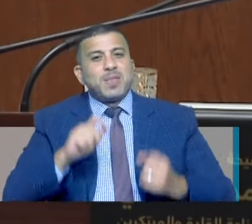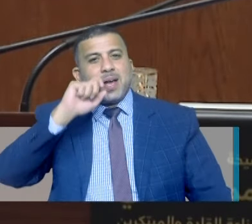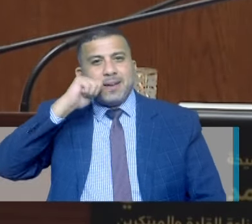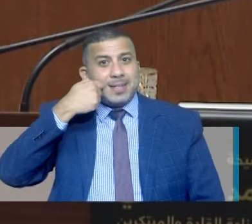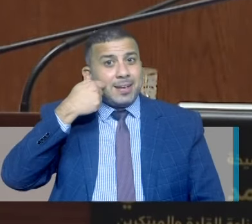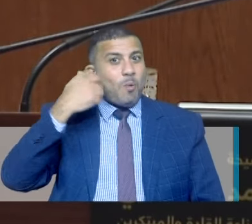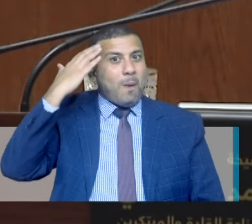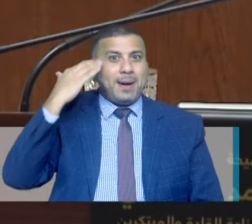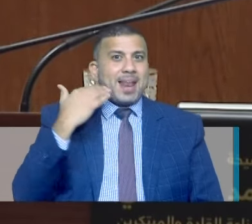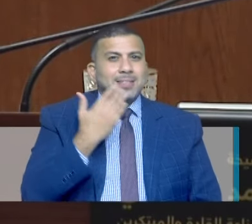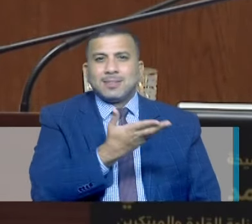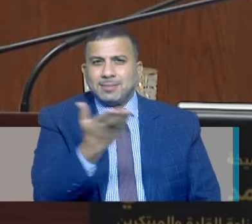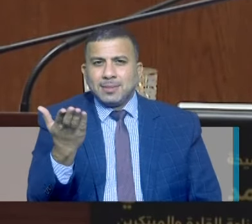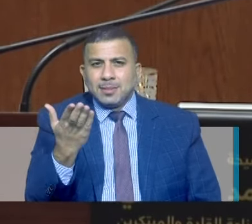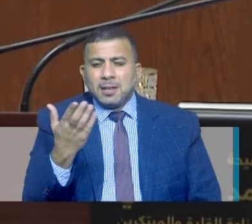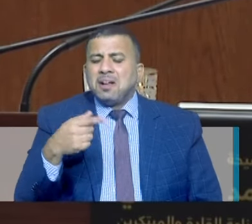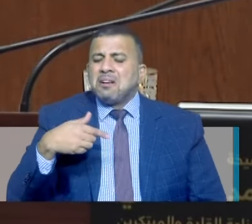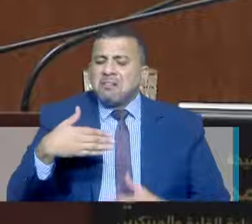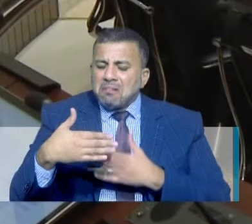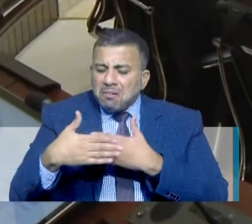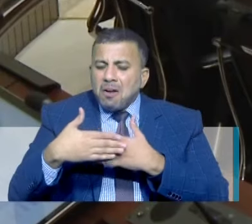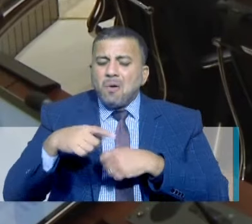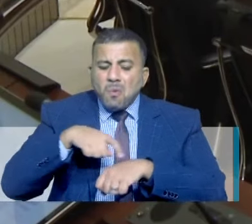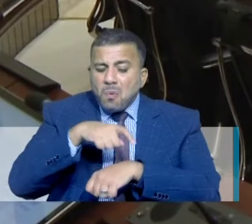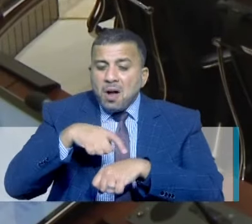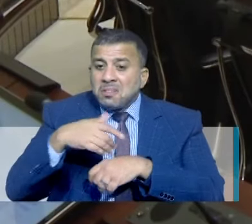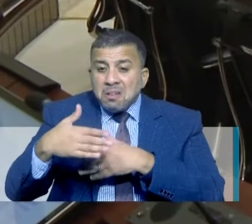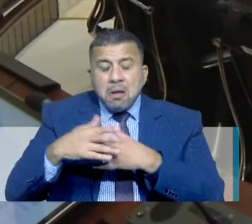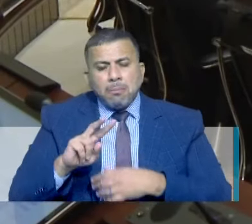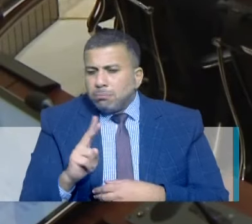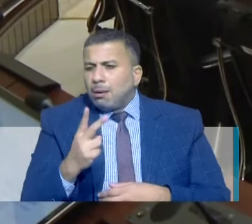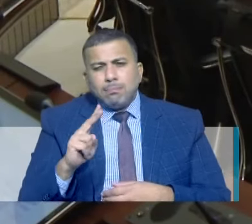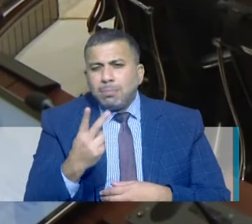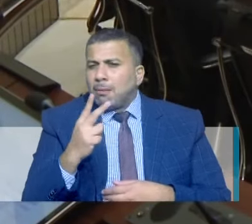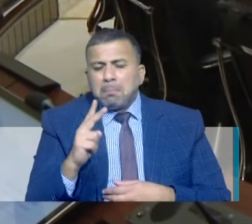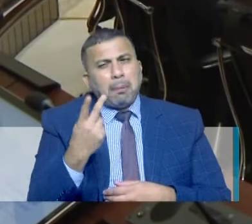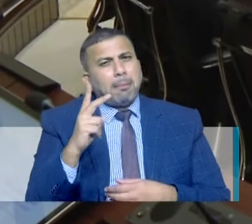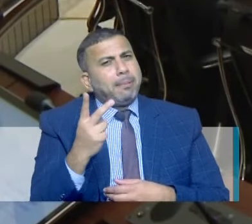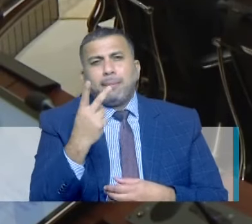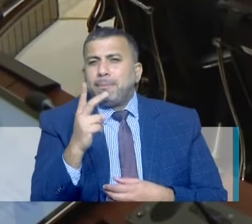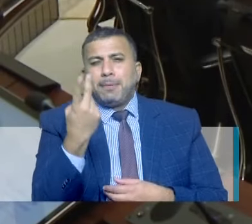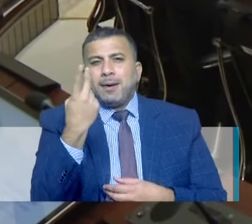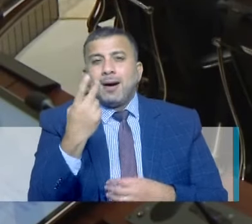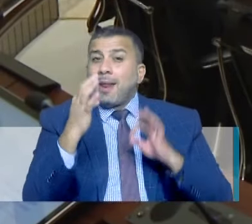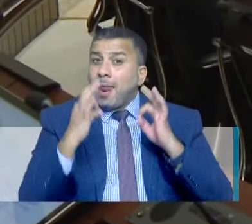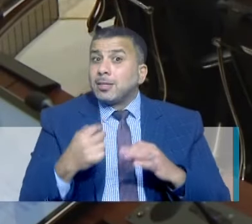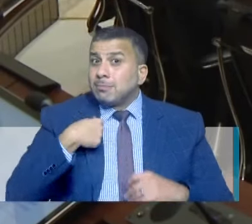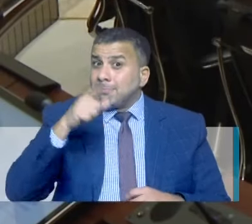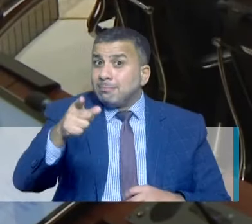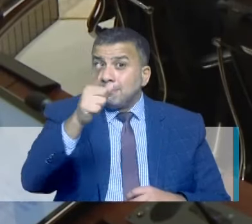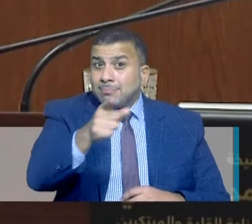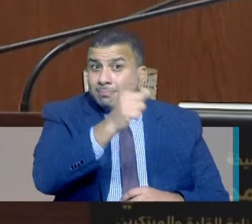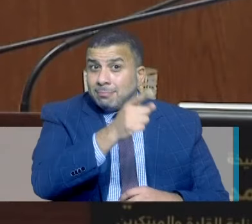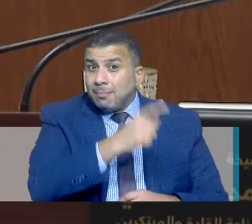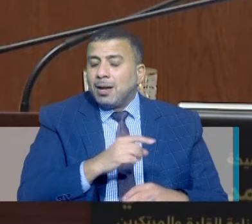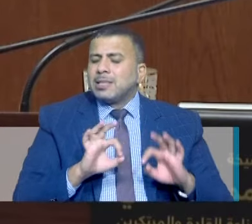وبناتي، سيحمل الزمن القريب تغيرات محتومة، وواجب علينا أن نكون على أتم استعداد